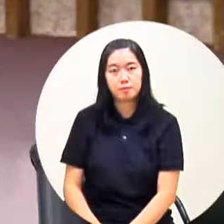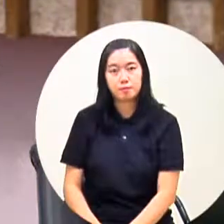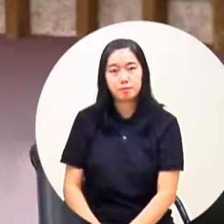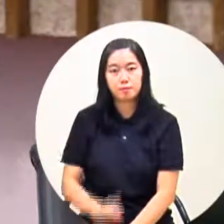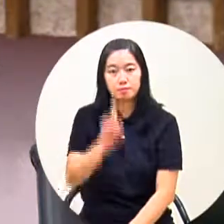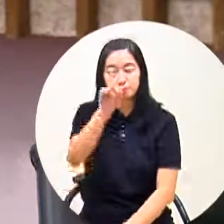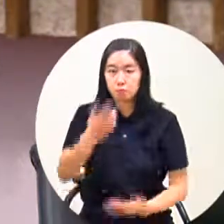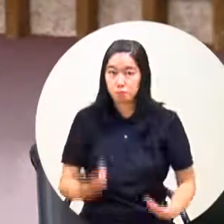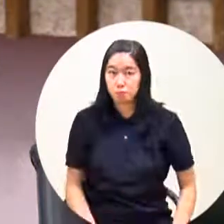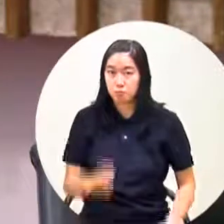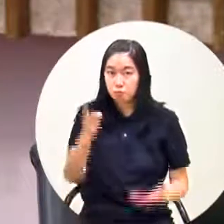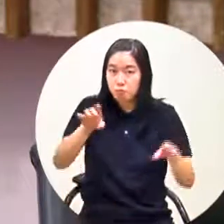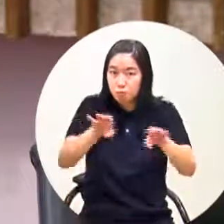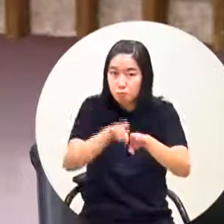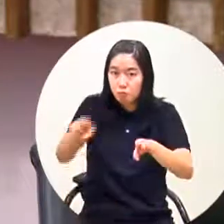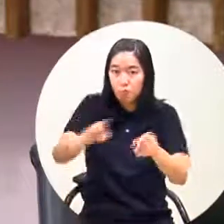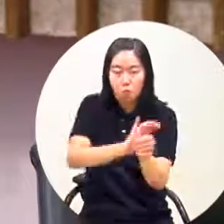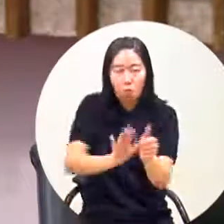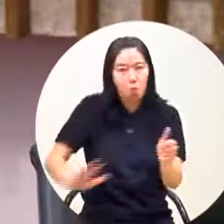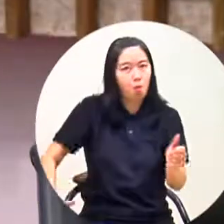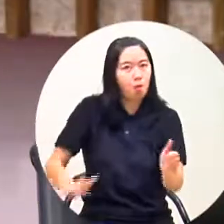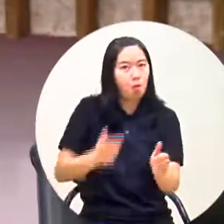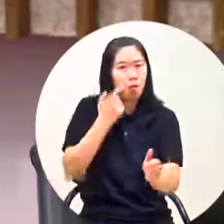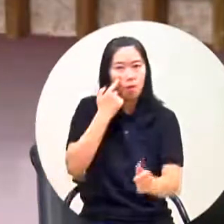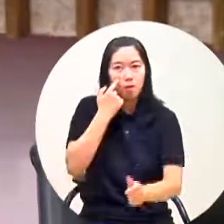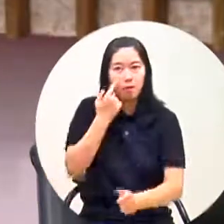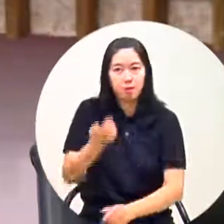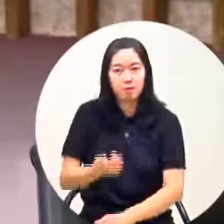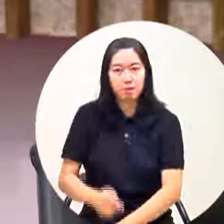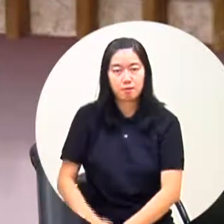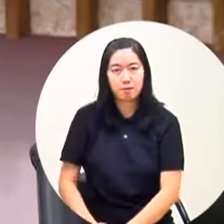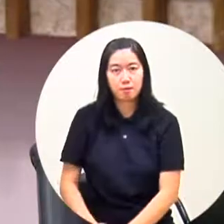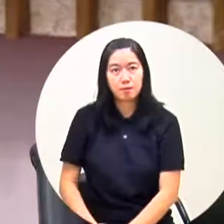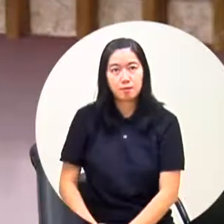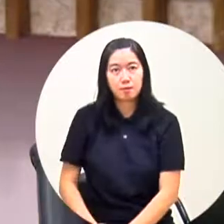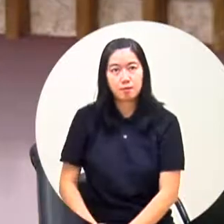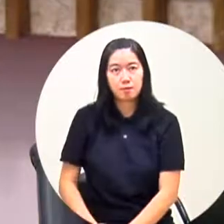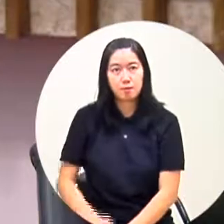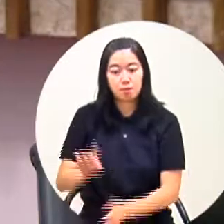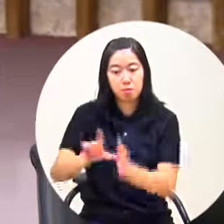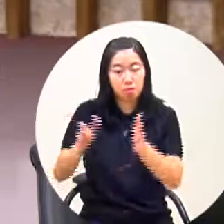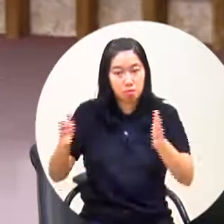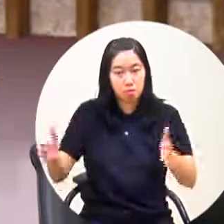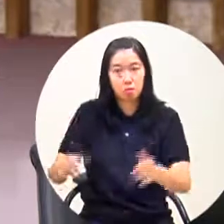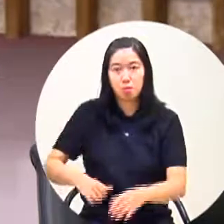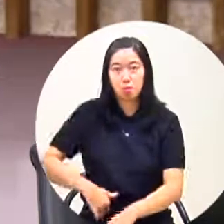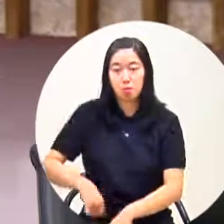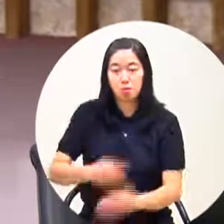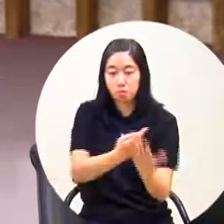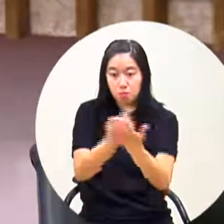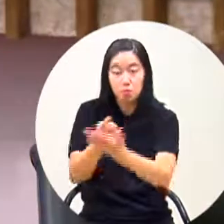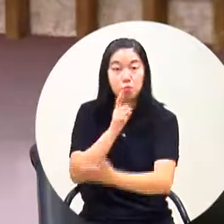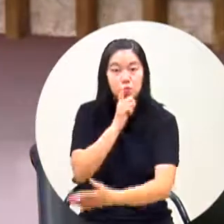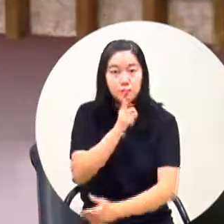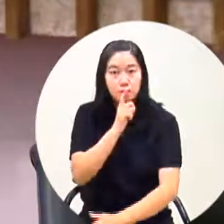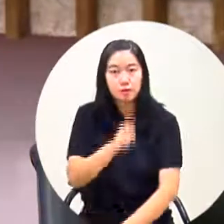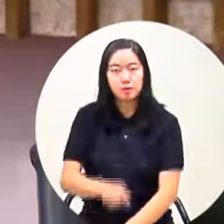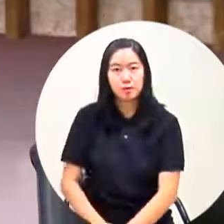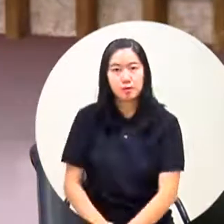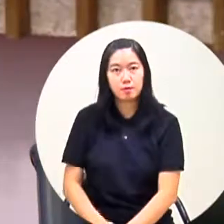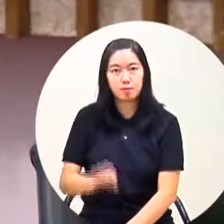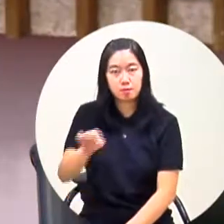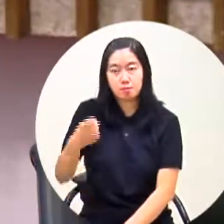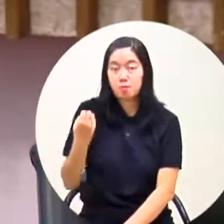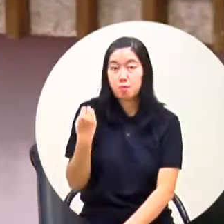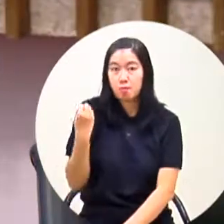宿的冲击吼，迄是非常大吼，啊，这会使讲啊，迄段时间大家拢讲嘛吼，啊，会使讲安的这个新的这